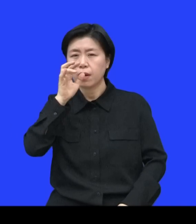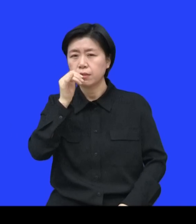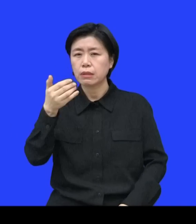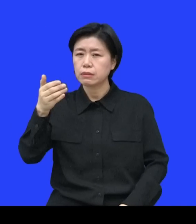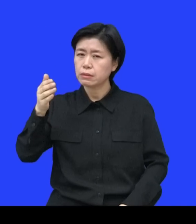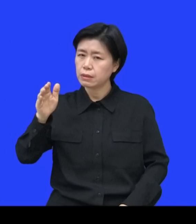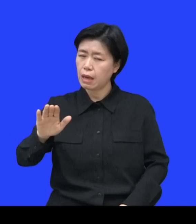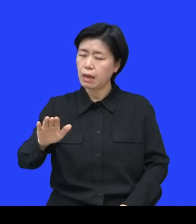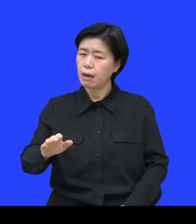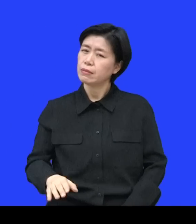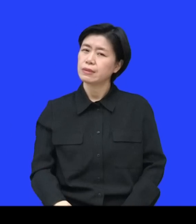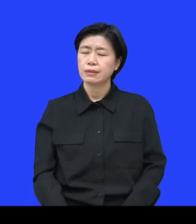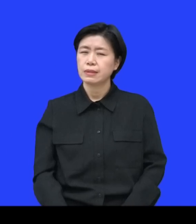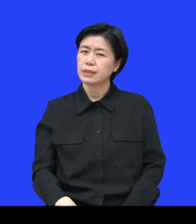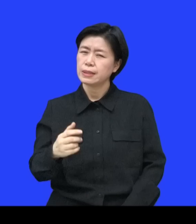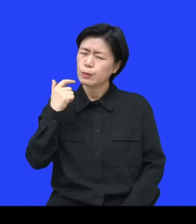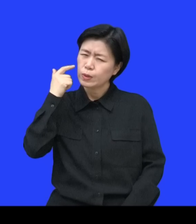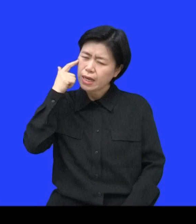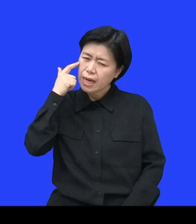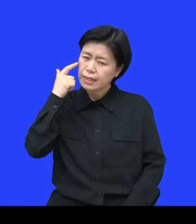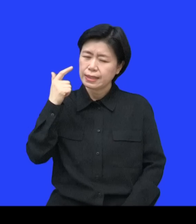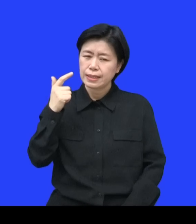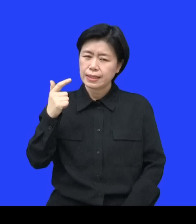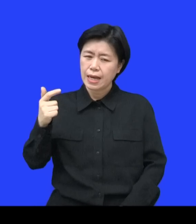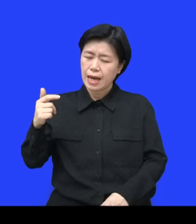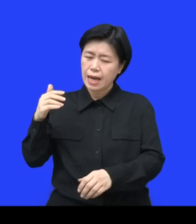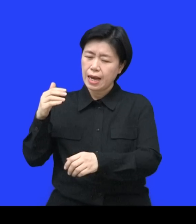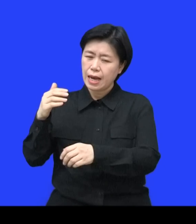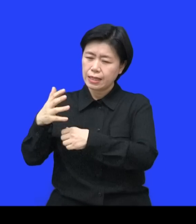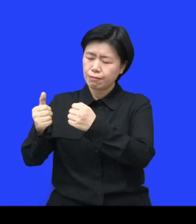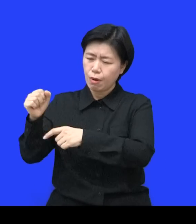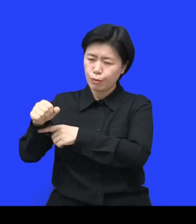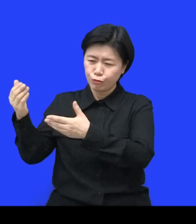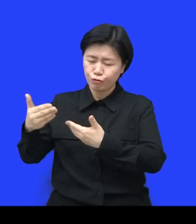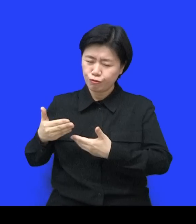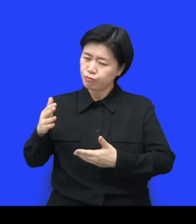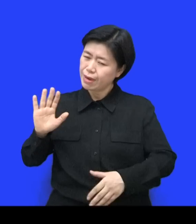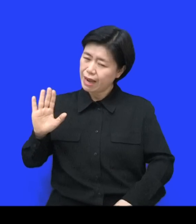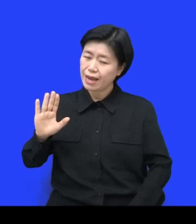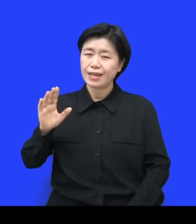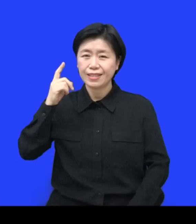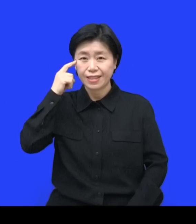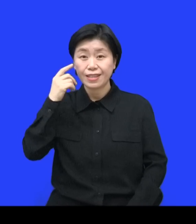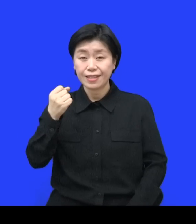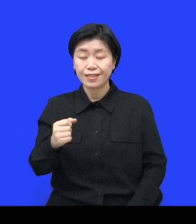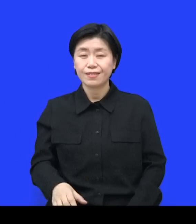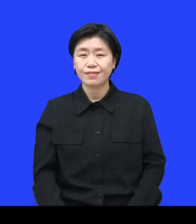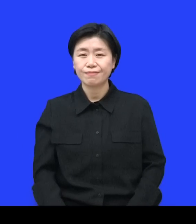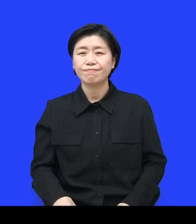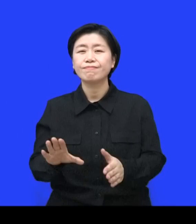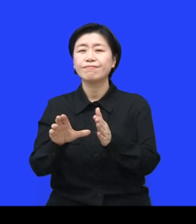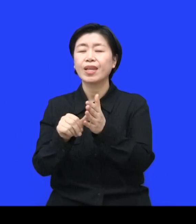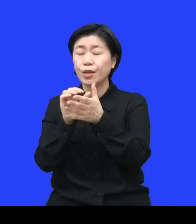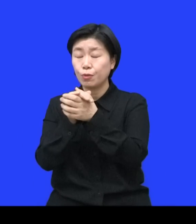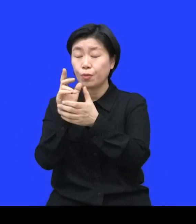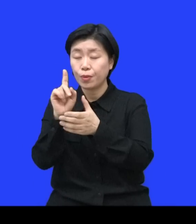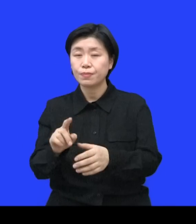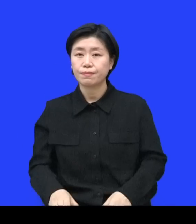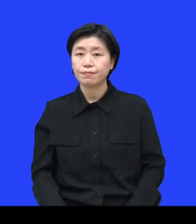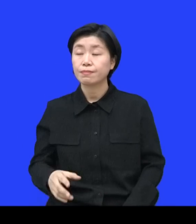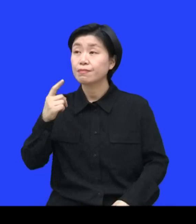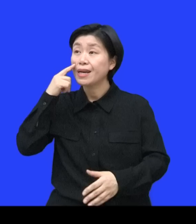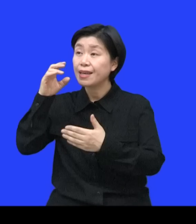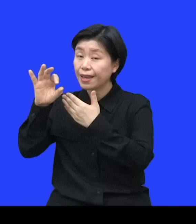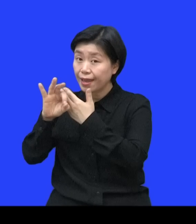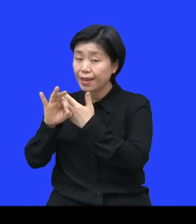일반 목사는 아무나 될 수 있는 게 아니다. 옛날에 좀 그런 마음이 있었던 거예요. 그래서 하나님, 그때 이제 하나님 앞에 기도를 했지. 하나님,